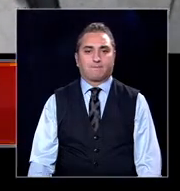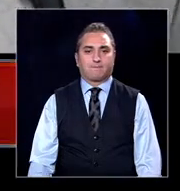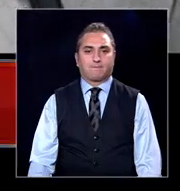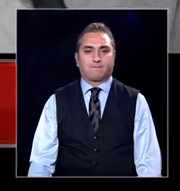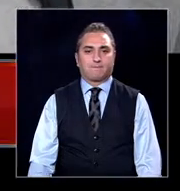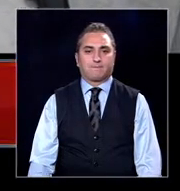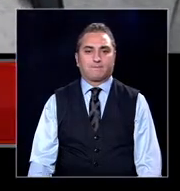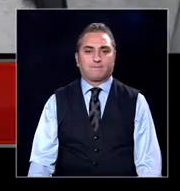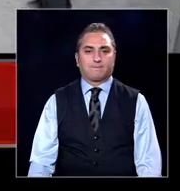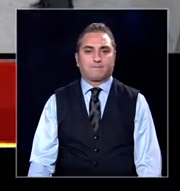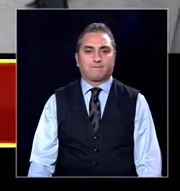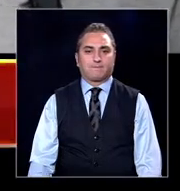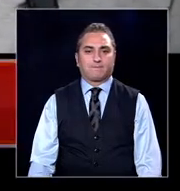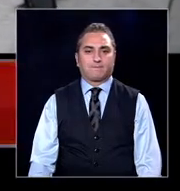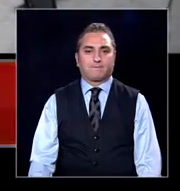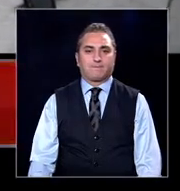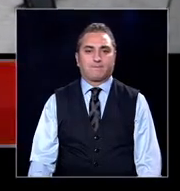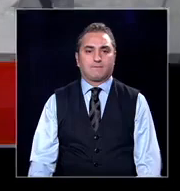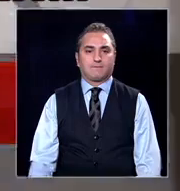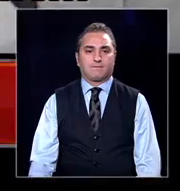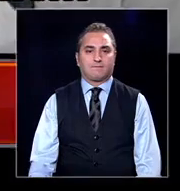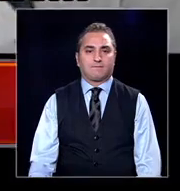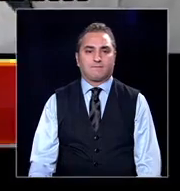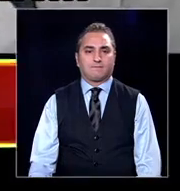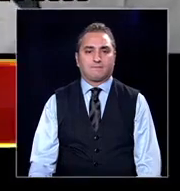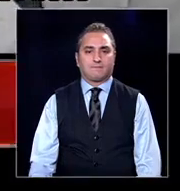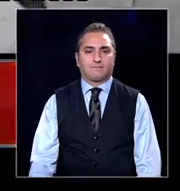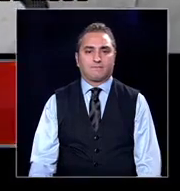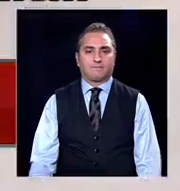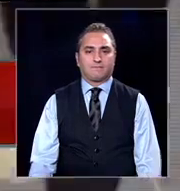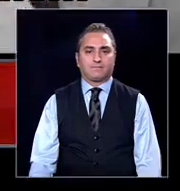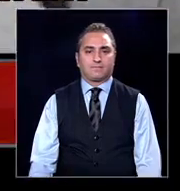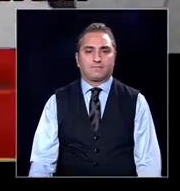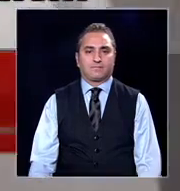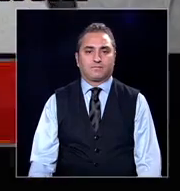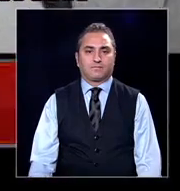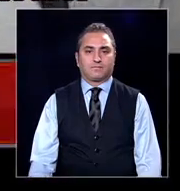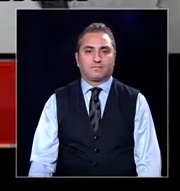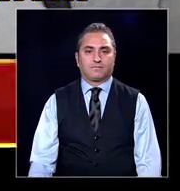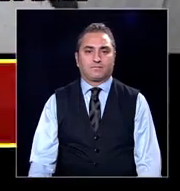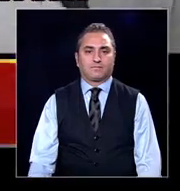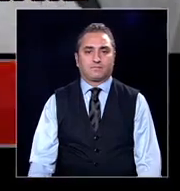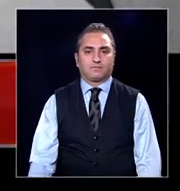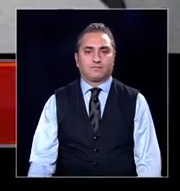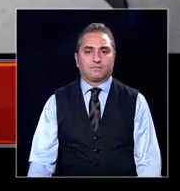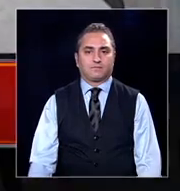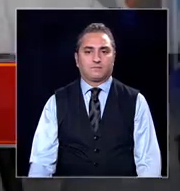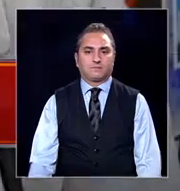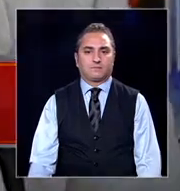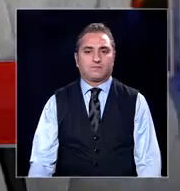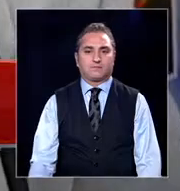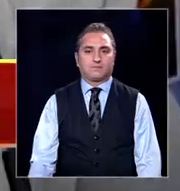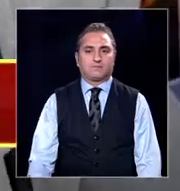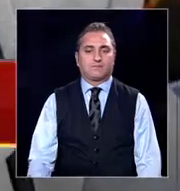tepki vermedi. Bak bak burası da kopmuş gibi bir tepki verdi. Daha sonra eşim de iletişime geçti. Eşime de beyine çok yakın olduğu için koptuğunu